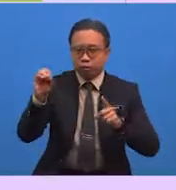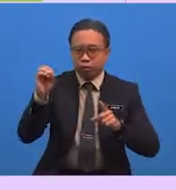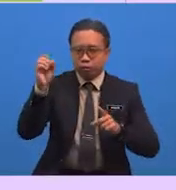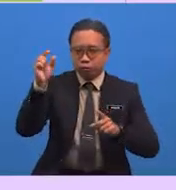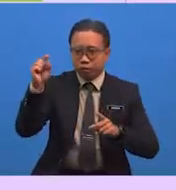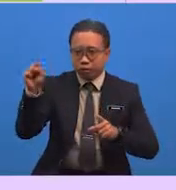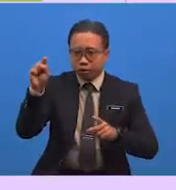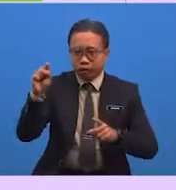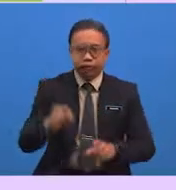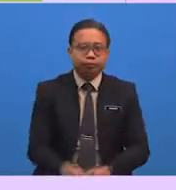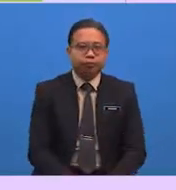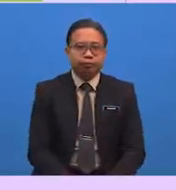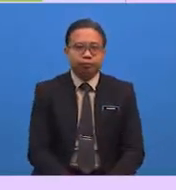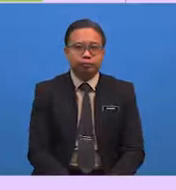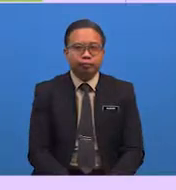darjah.